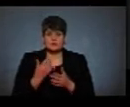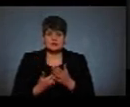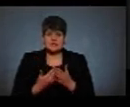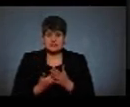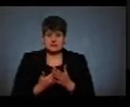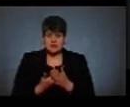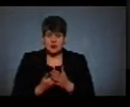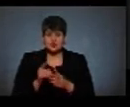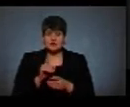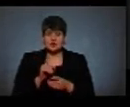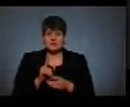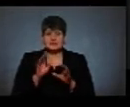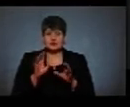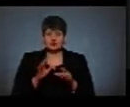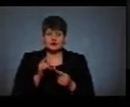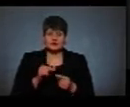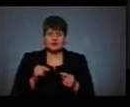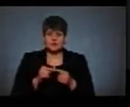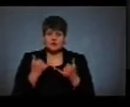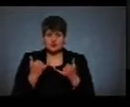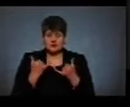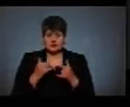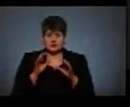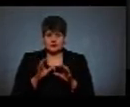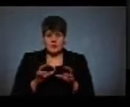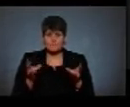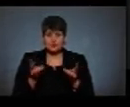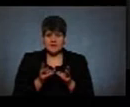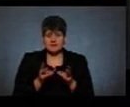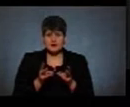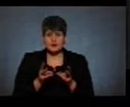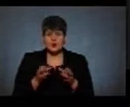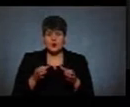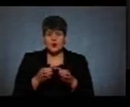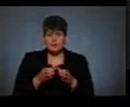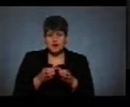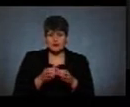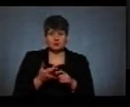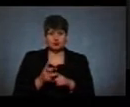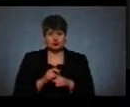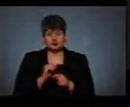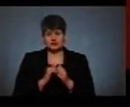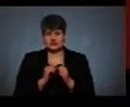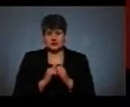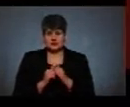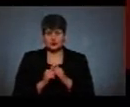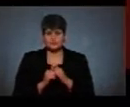і щоб статути відповідали і сучасному законодавству, і потребам головне громади, тому що дуже часто з